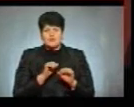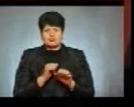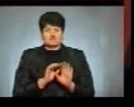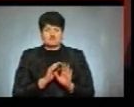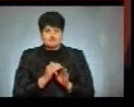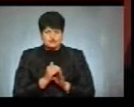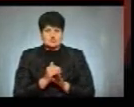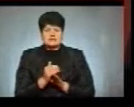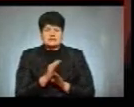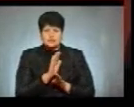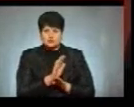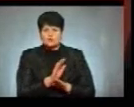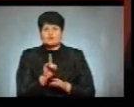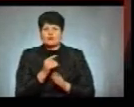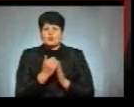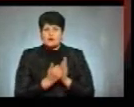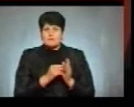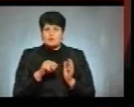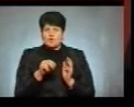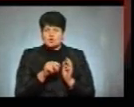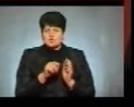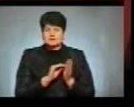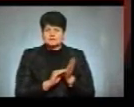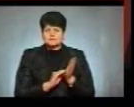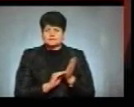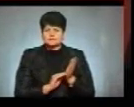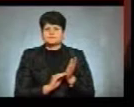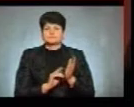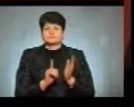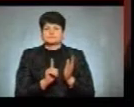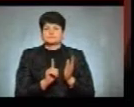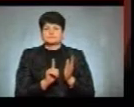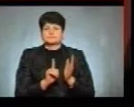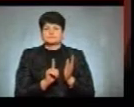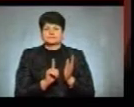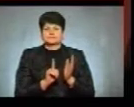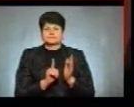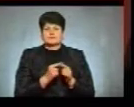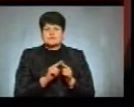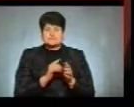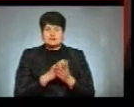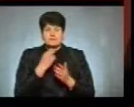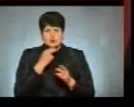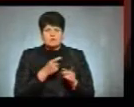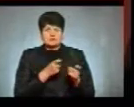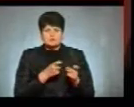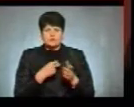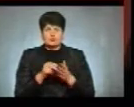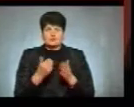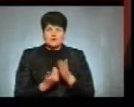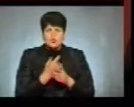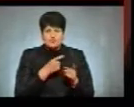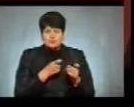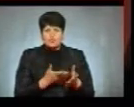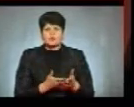що в програмі Порошенка позначено, що це, скажімо, є покращення зброї, закупівля нової